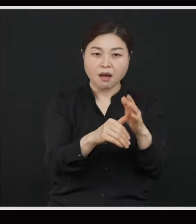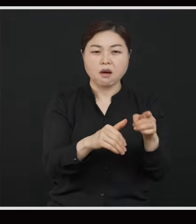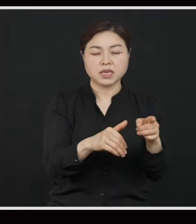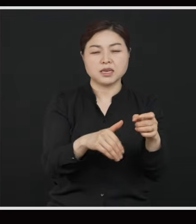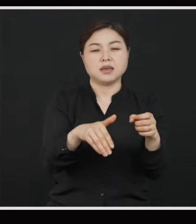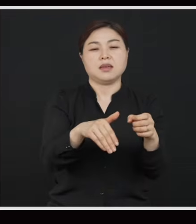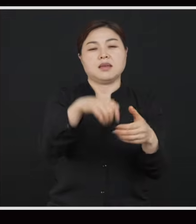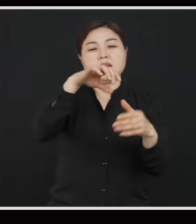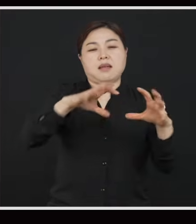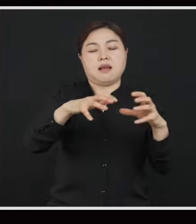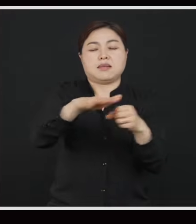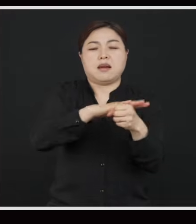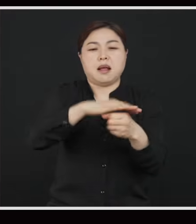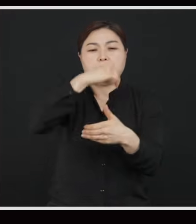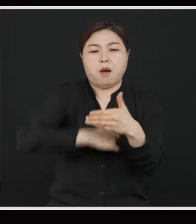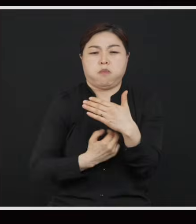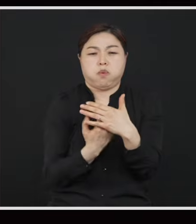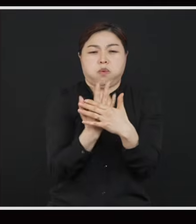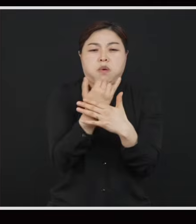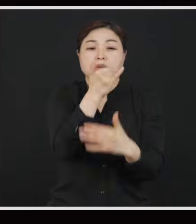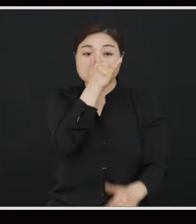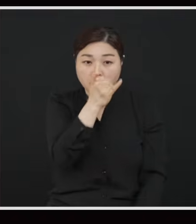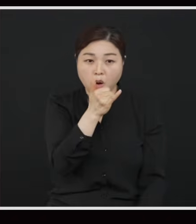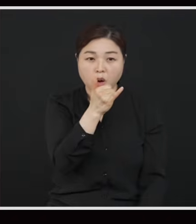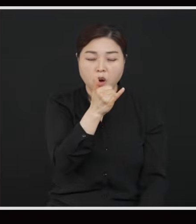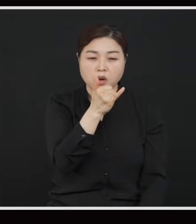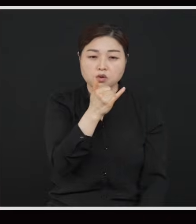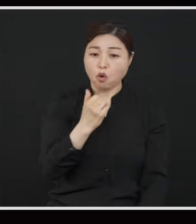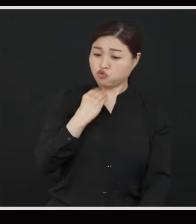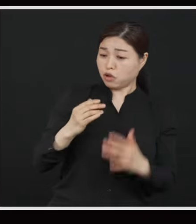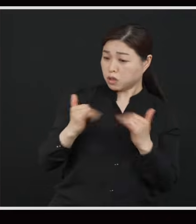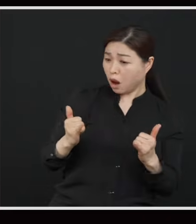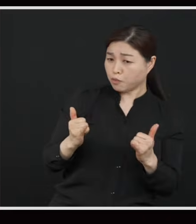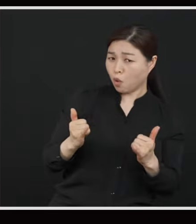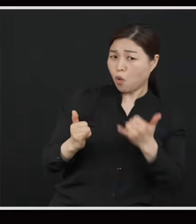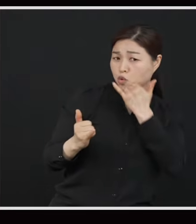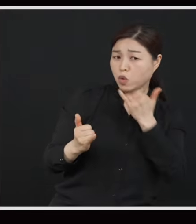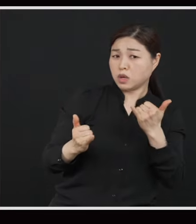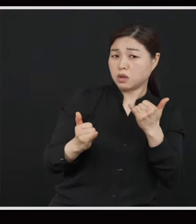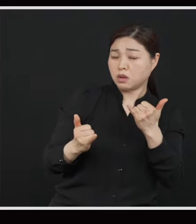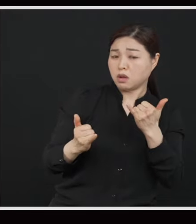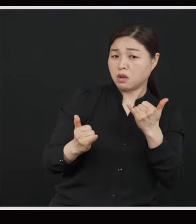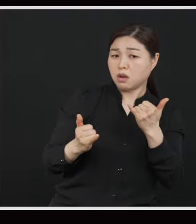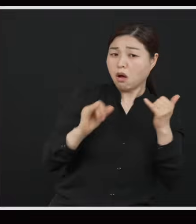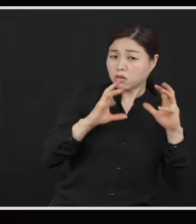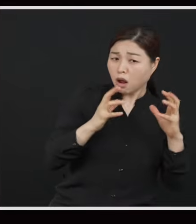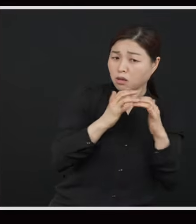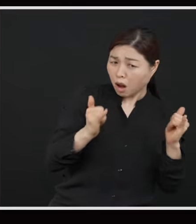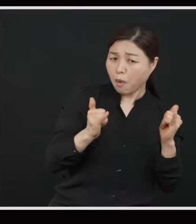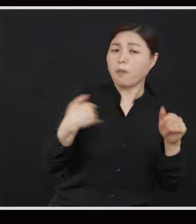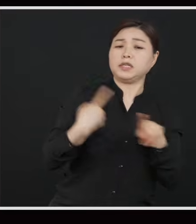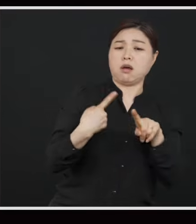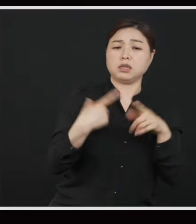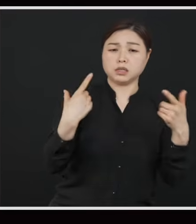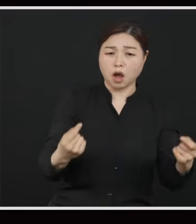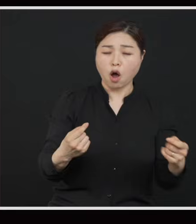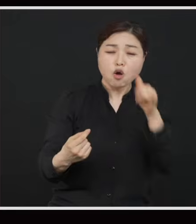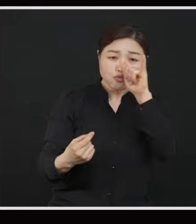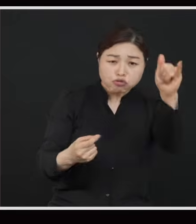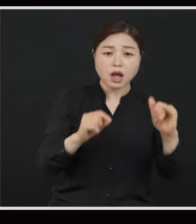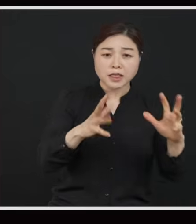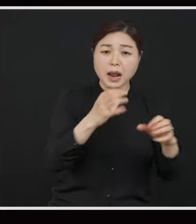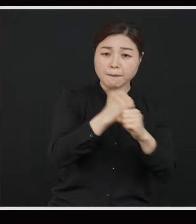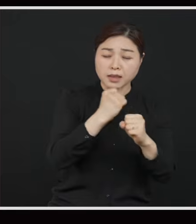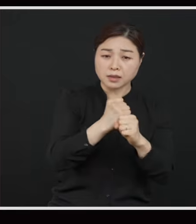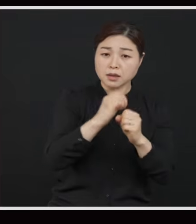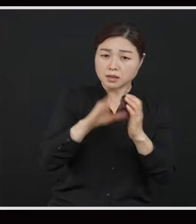독일인들이 애국심이 고취가 됐어요. 그래서 그 주위에서 아, 유태인도 독일인 아니냐, 우리 훌륭한 나라를